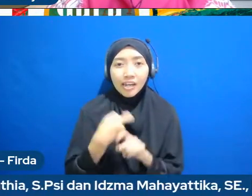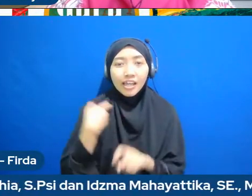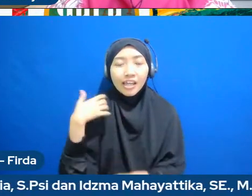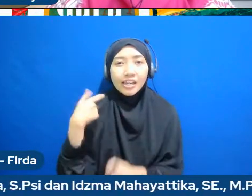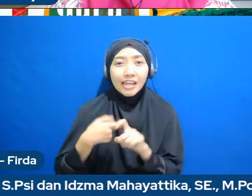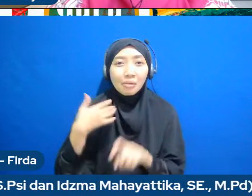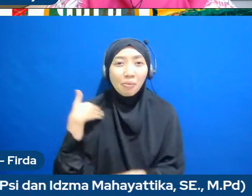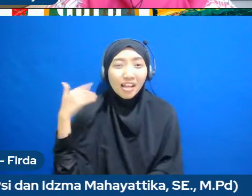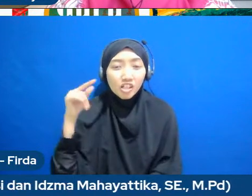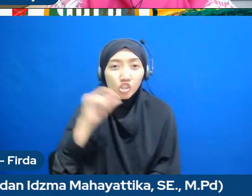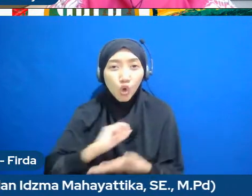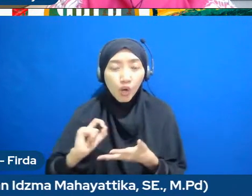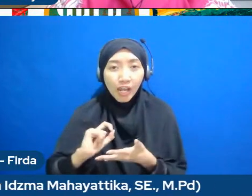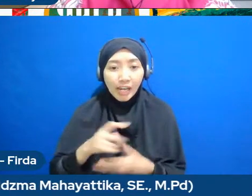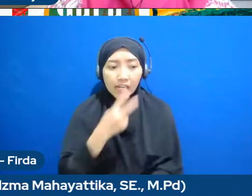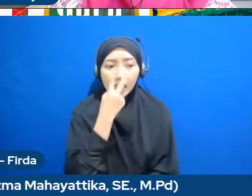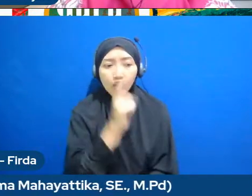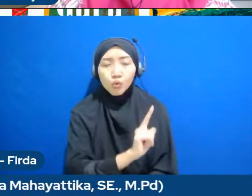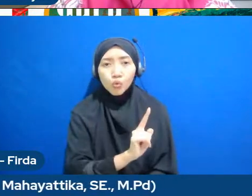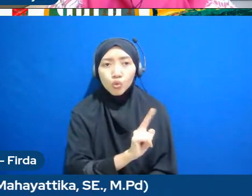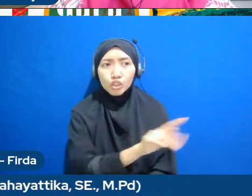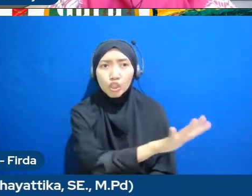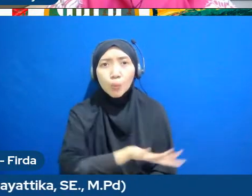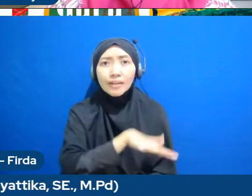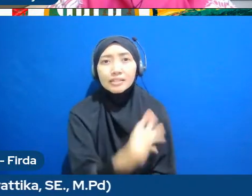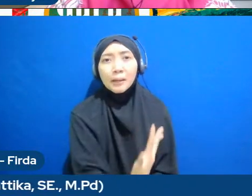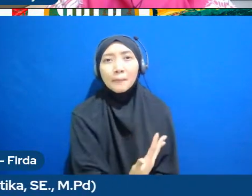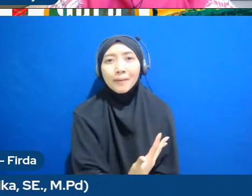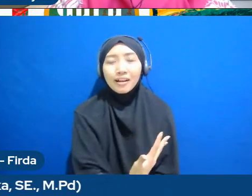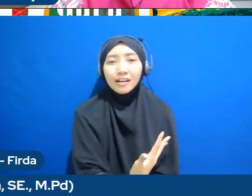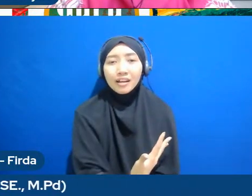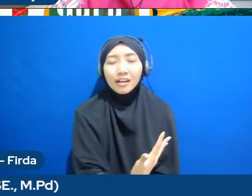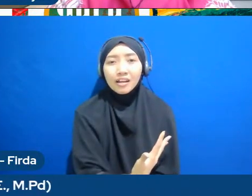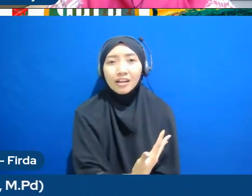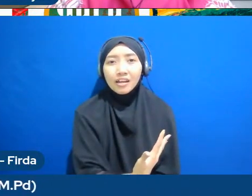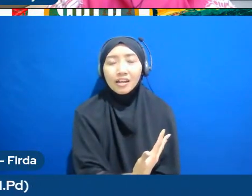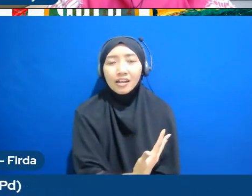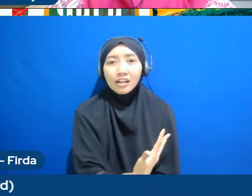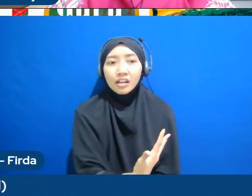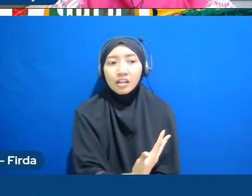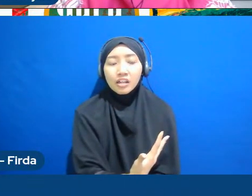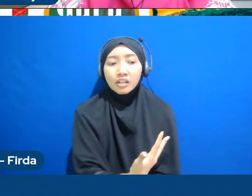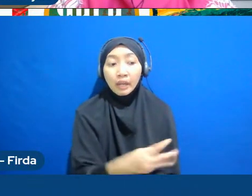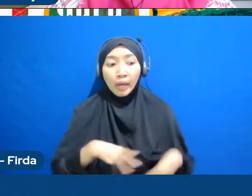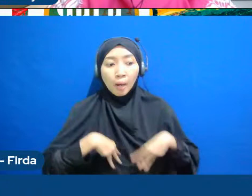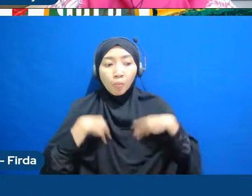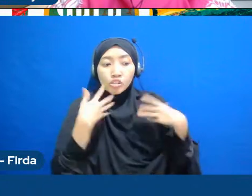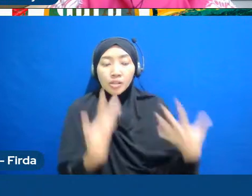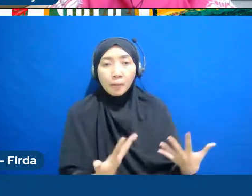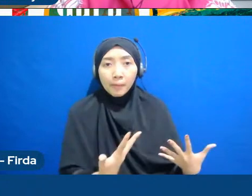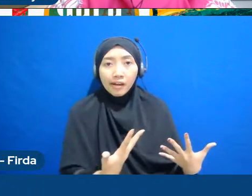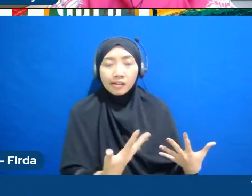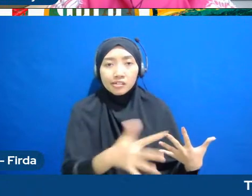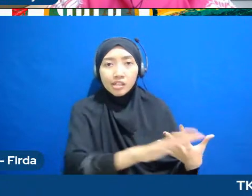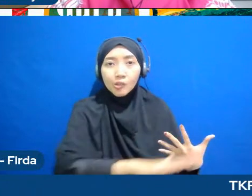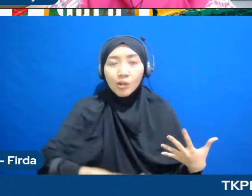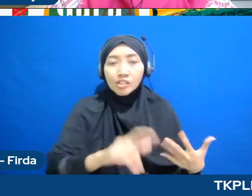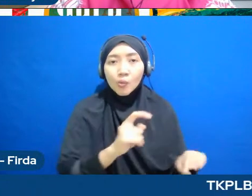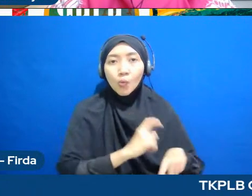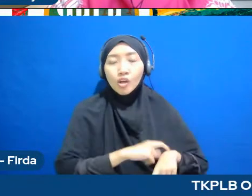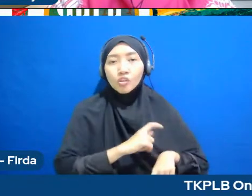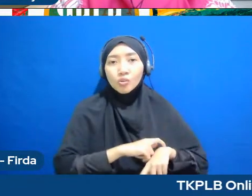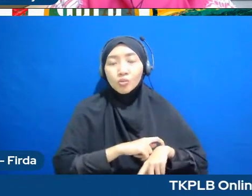Dan dilihat dulu peristiwanya apa gitu kan. Mungkin peristiwanya dia emosinya apa? Misalnya peristiwanya ketika anak